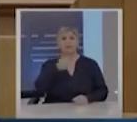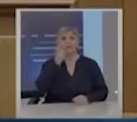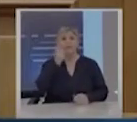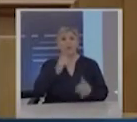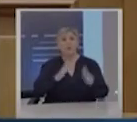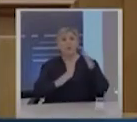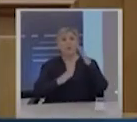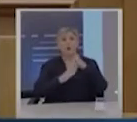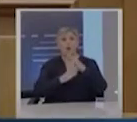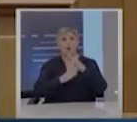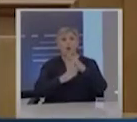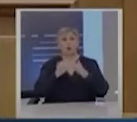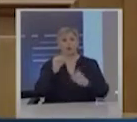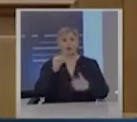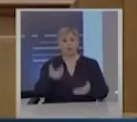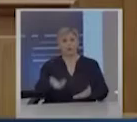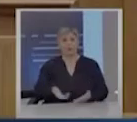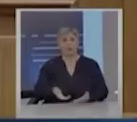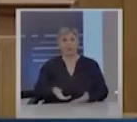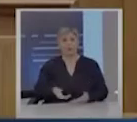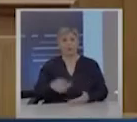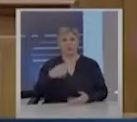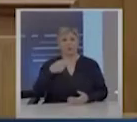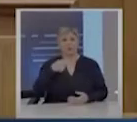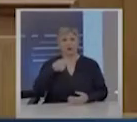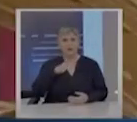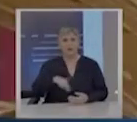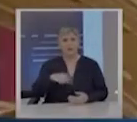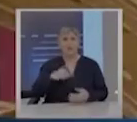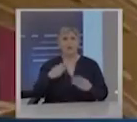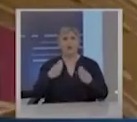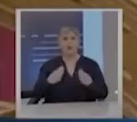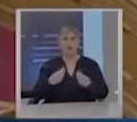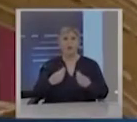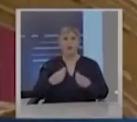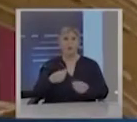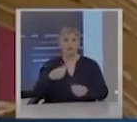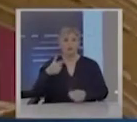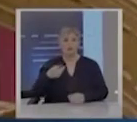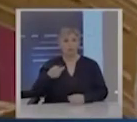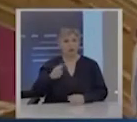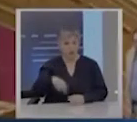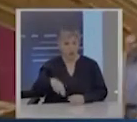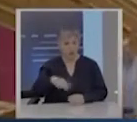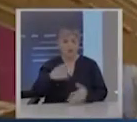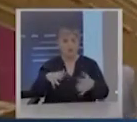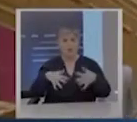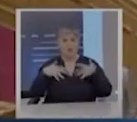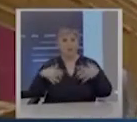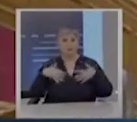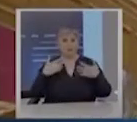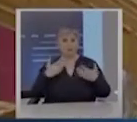αυτά, ωραία είναι, να τα χαίρεστε. Παρακαλώ,